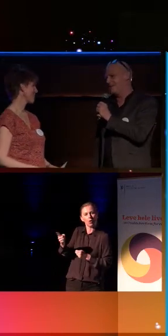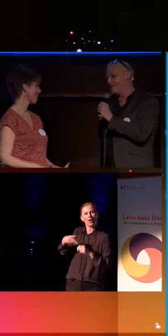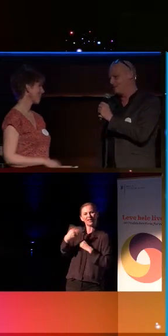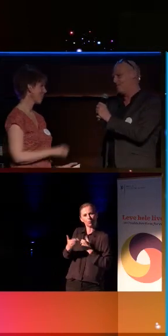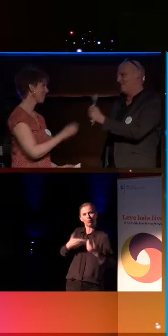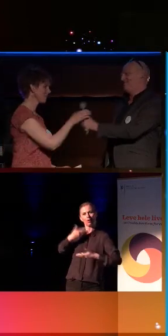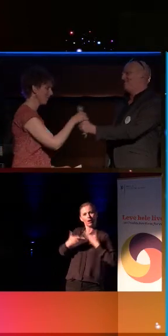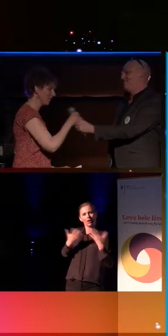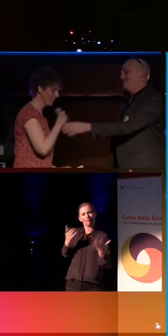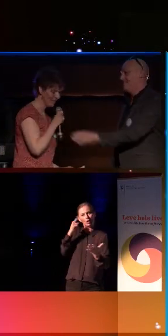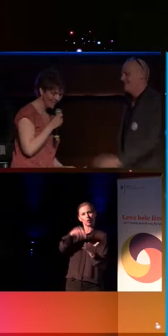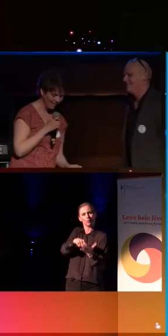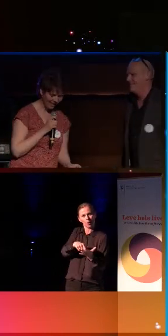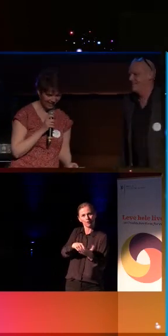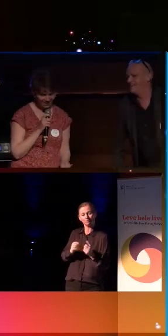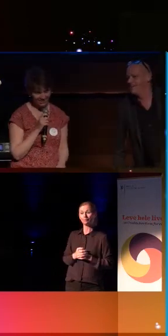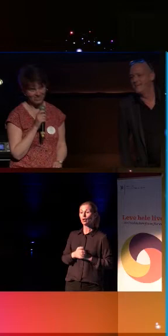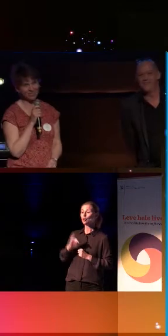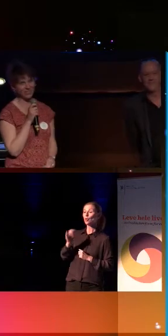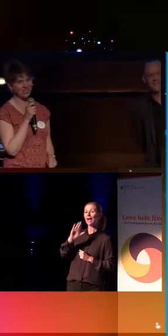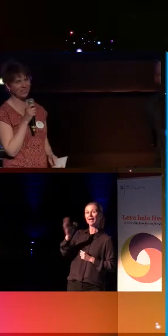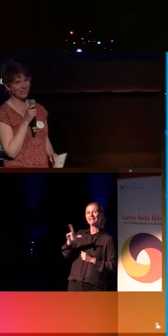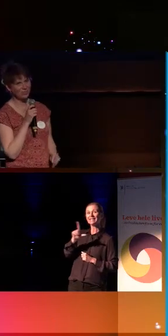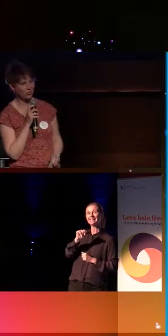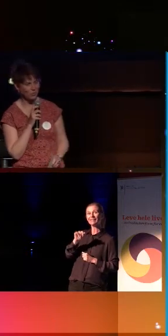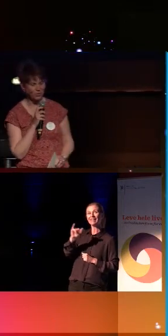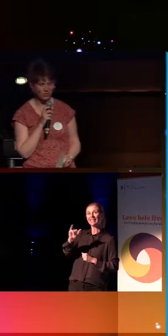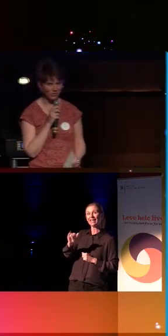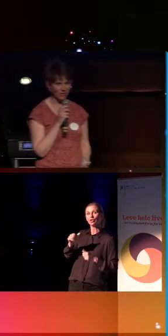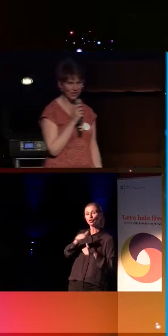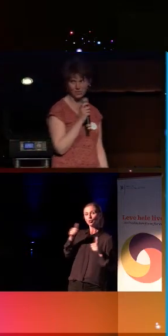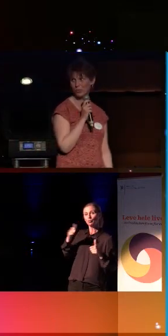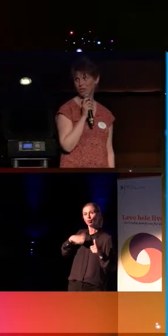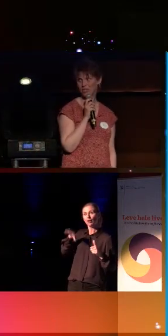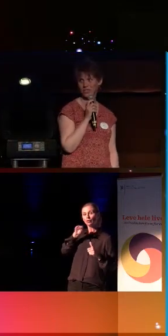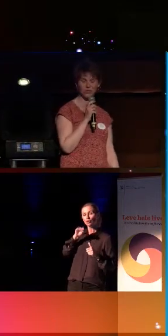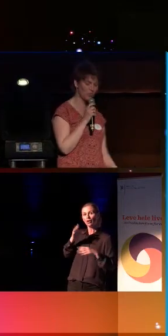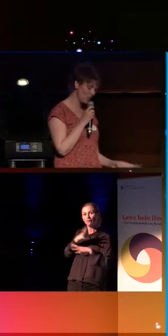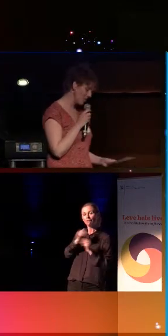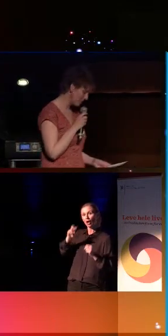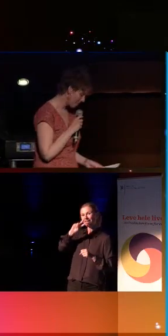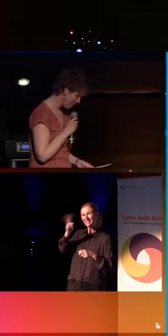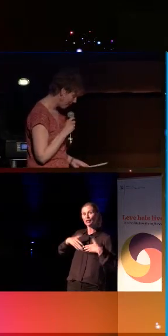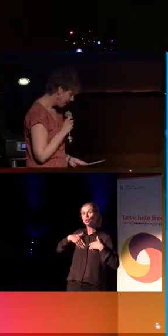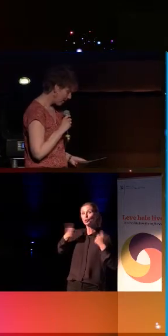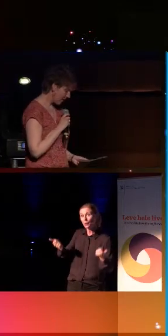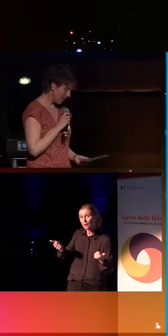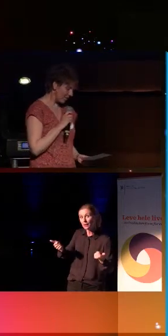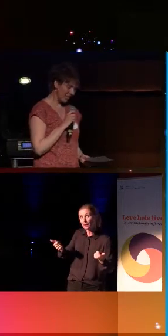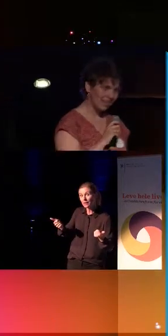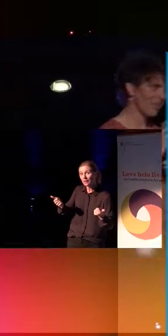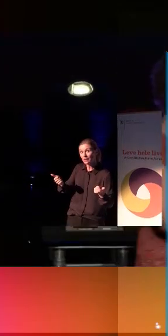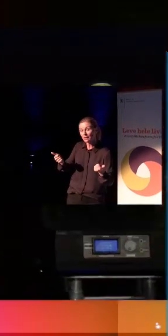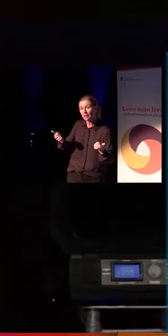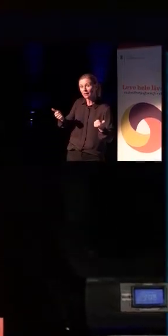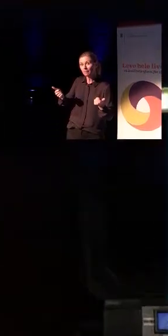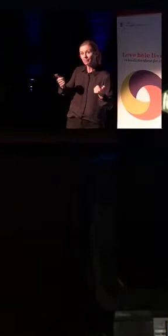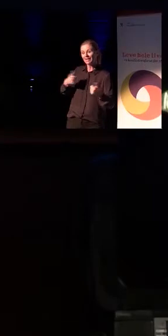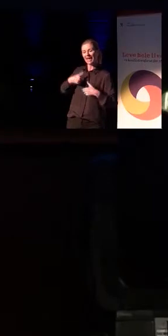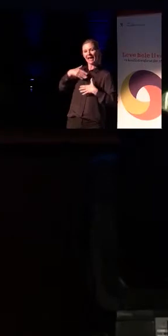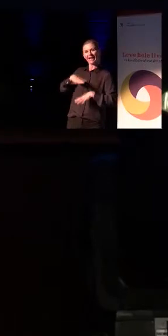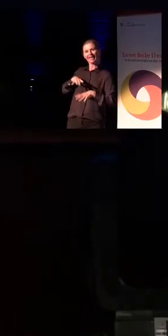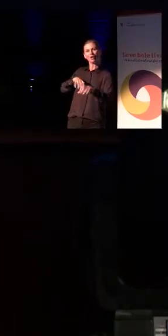kan du dele gjøremålet. Hei, jeg heter Siv Irene Stormo Andersson, og jeg kommer fra Kristiansund. Dere så heldige å